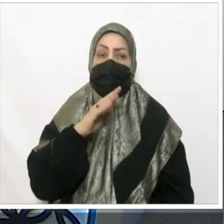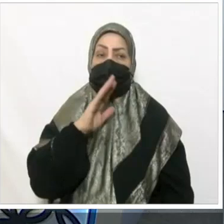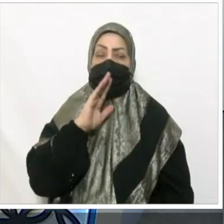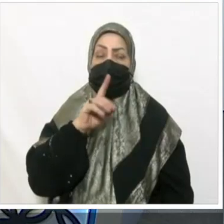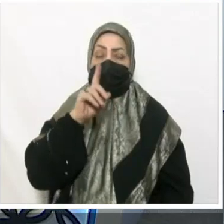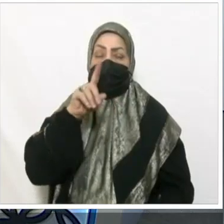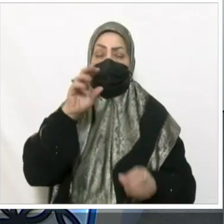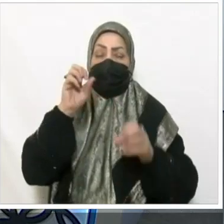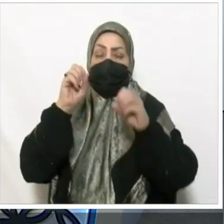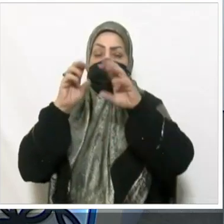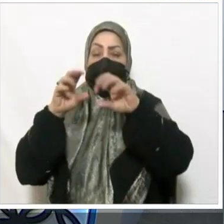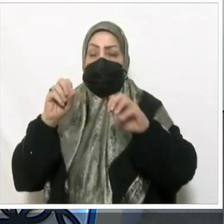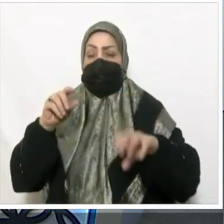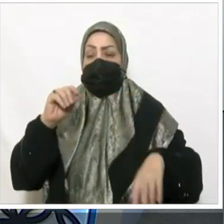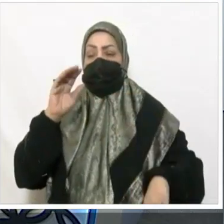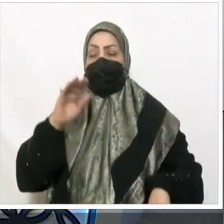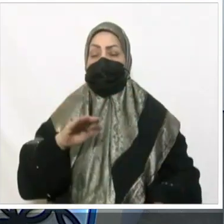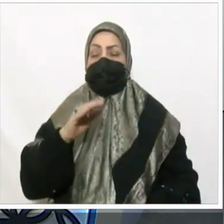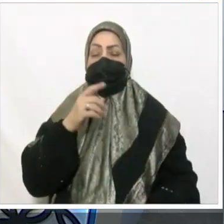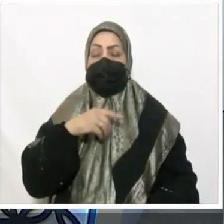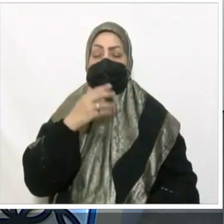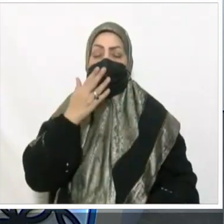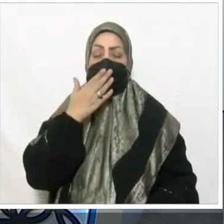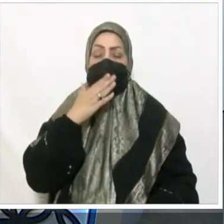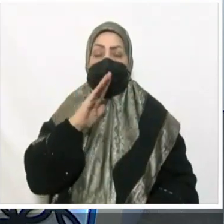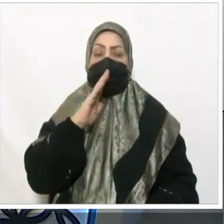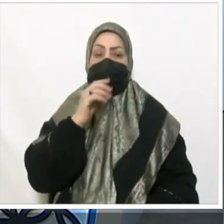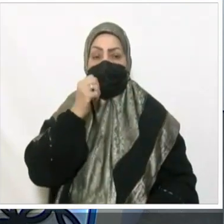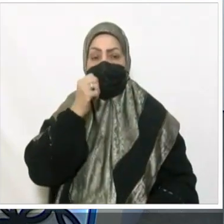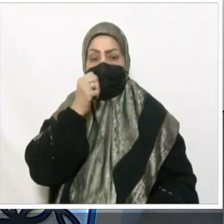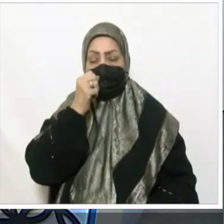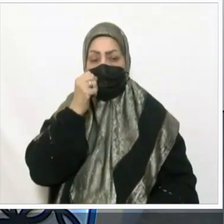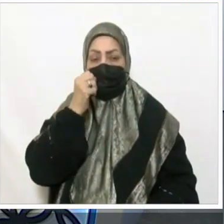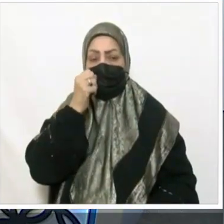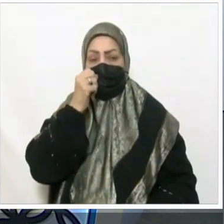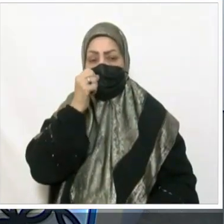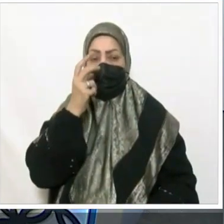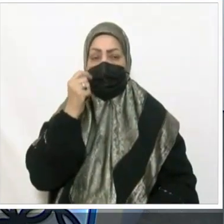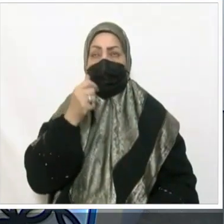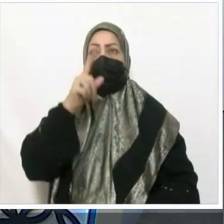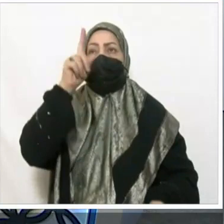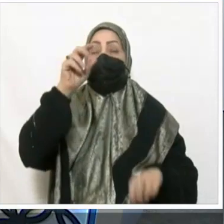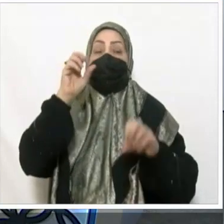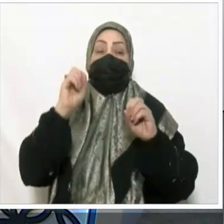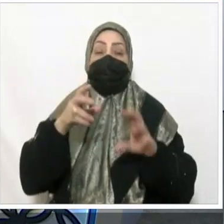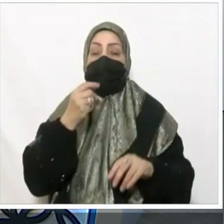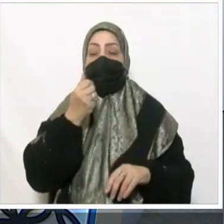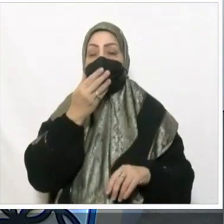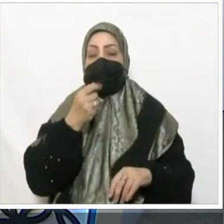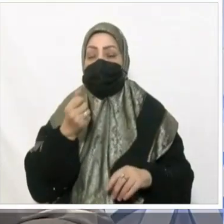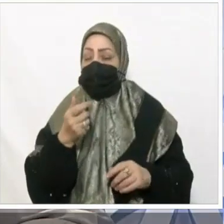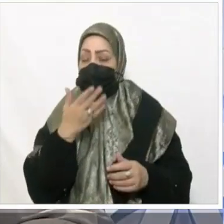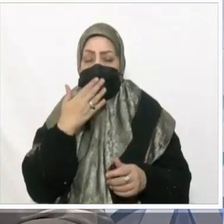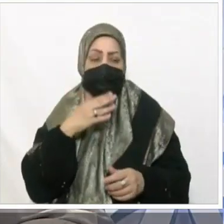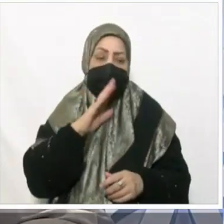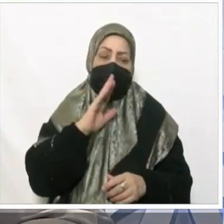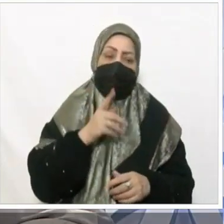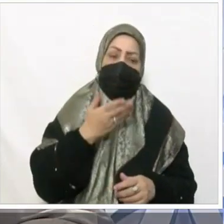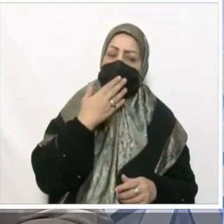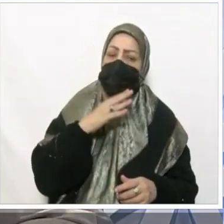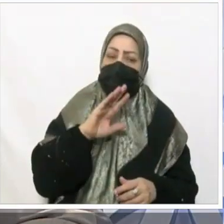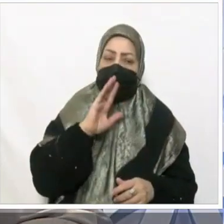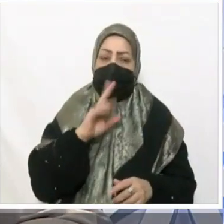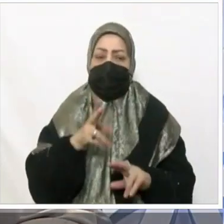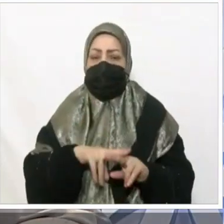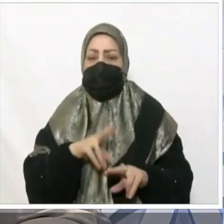سبحانه وتعالى، يبارك الله في الرزق في الأبناء وفي البيت وفي الأكل وفي الشرب. صحيح. وما إلى ذلك، يرتاح فيها هذه تنبع لها شيخ عصام من